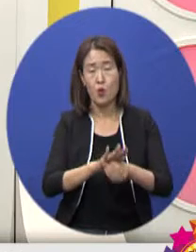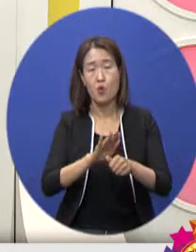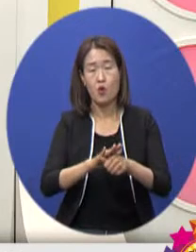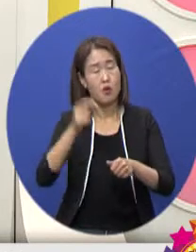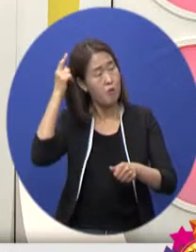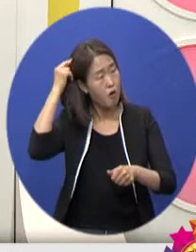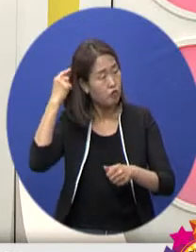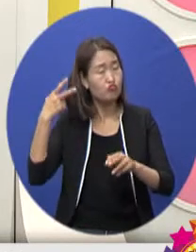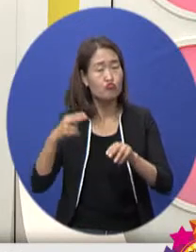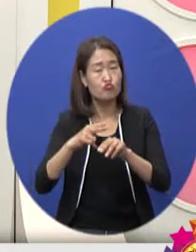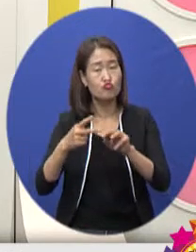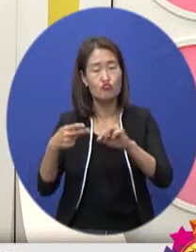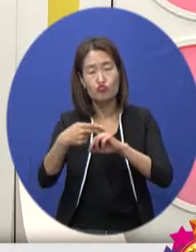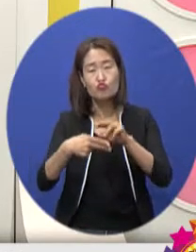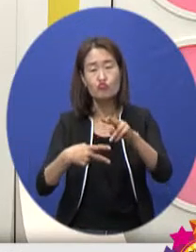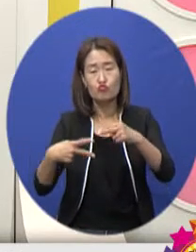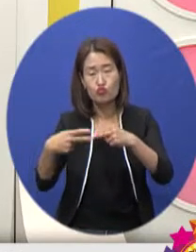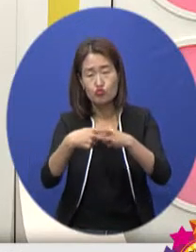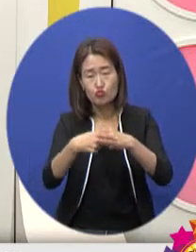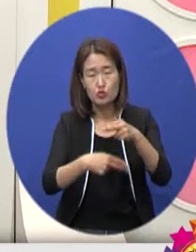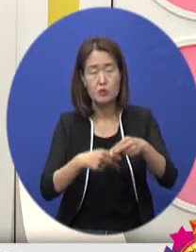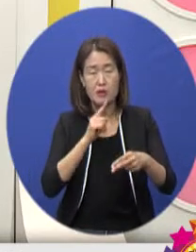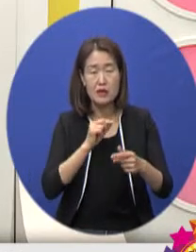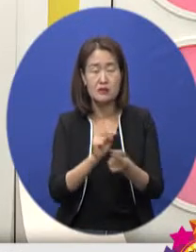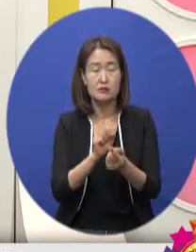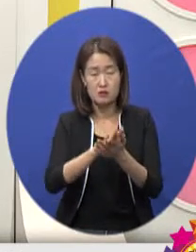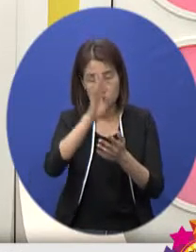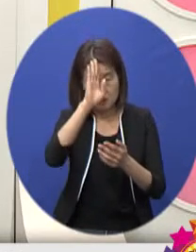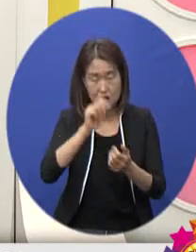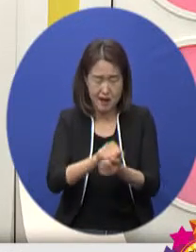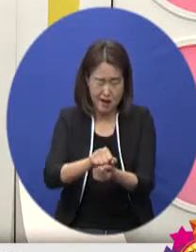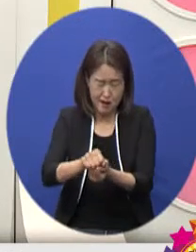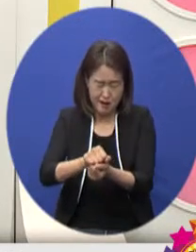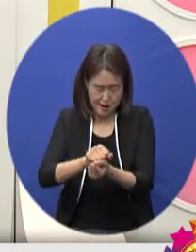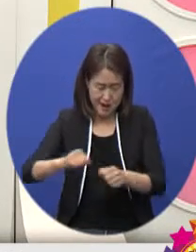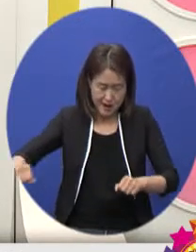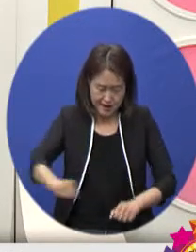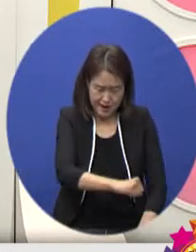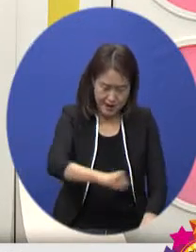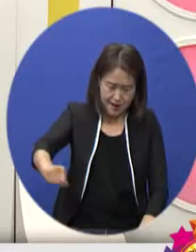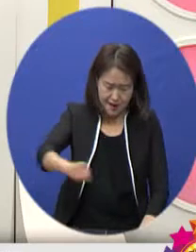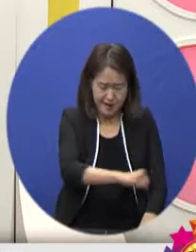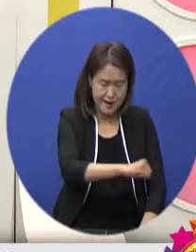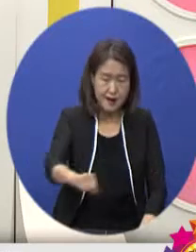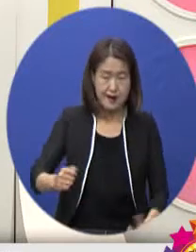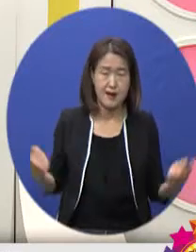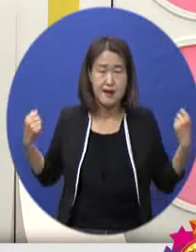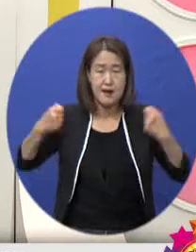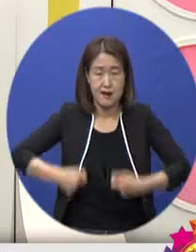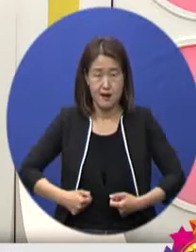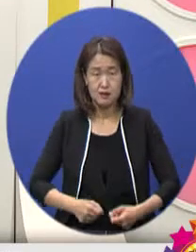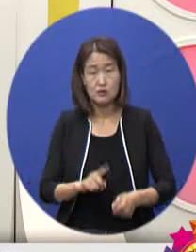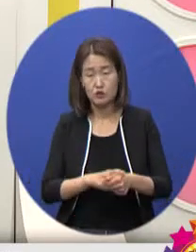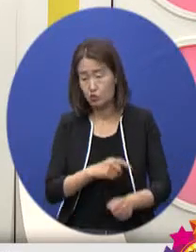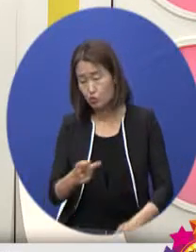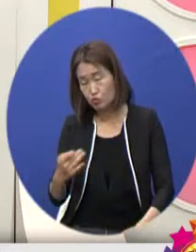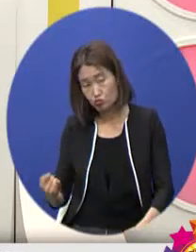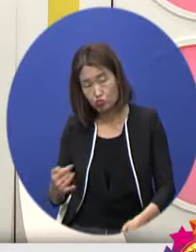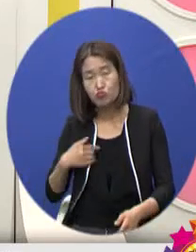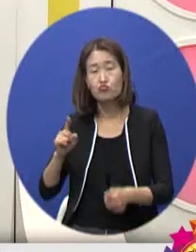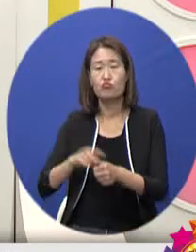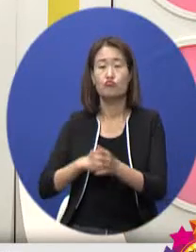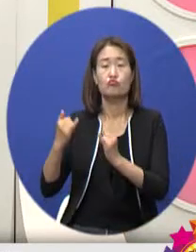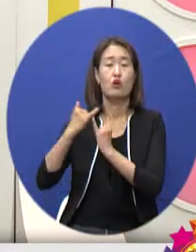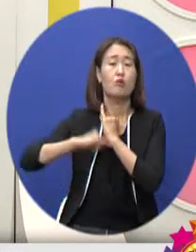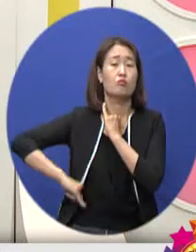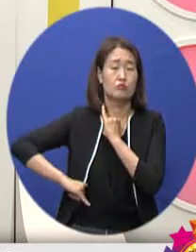머리도 깎아드리고 환자복을 직접 집에서 빨아다가도 드리고 아. 그냥 하니까 동생들이 잘 따라줘요. 그냥